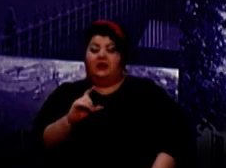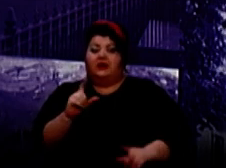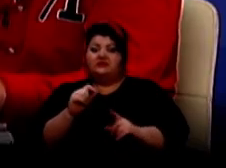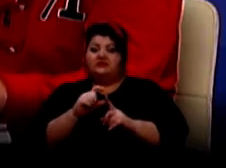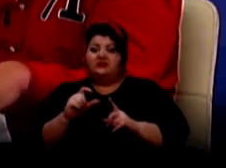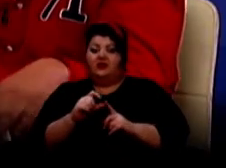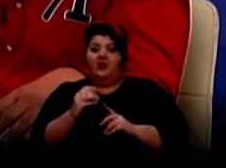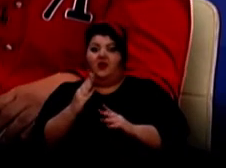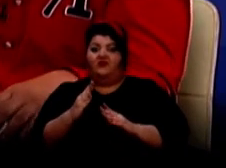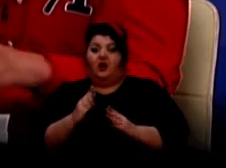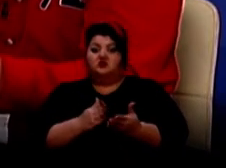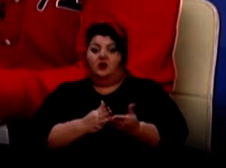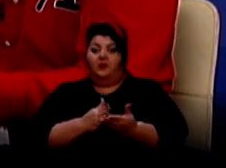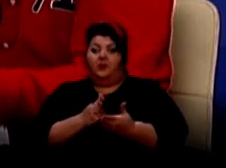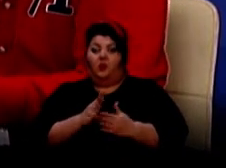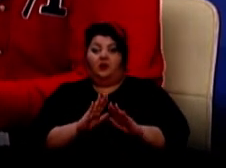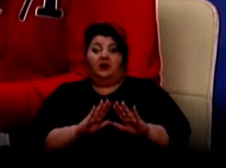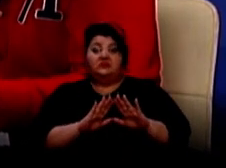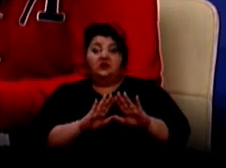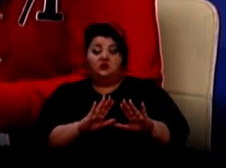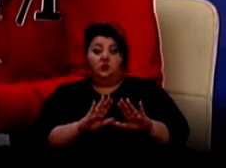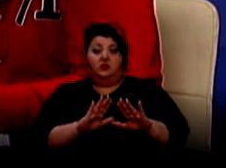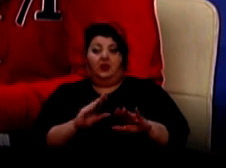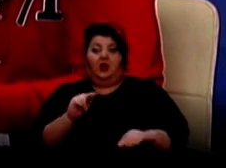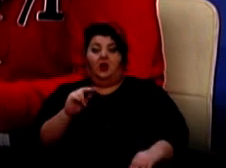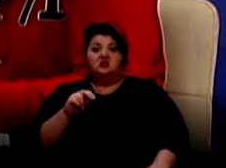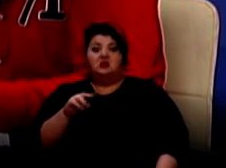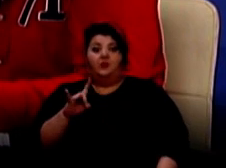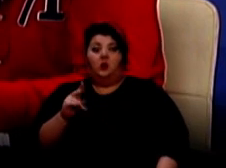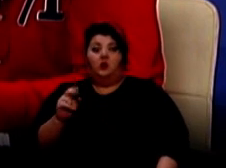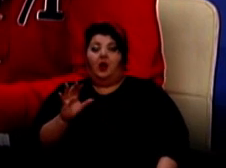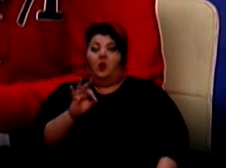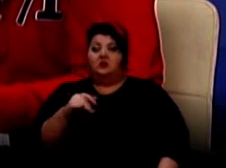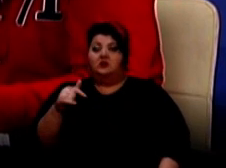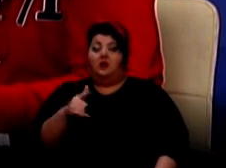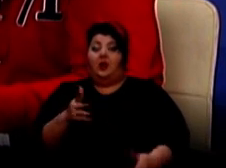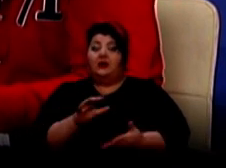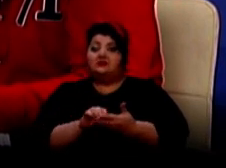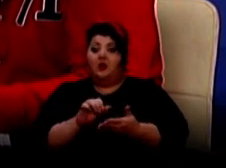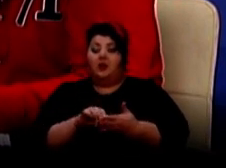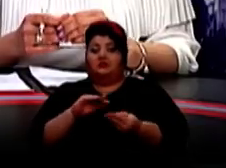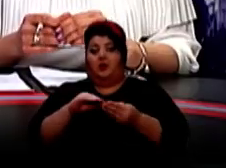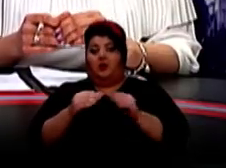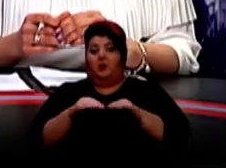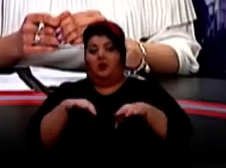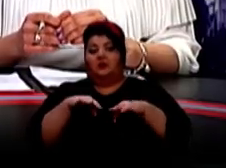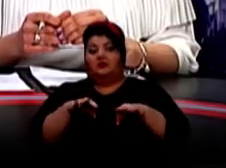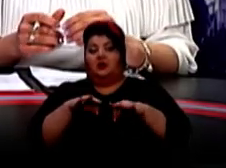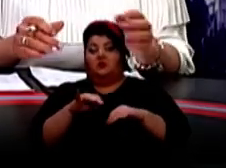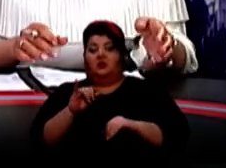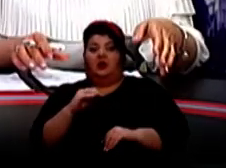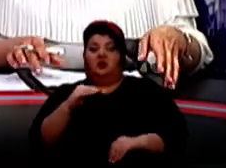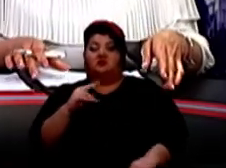вашого профільного заступника Чоперка Олексія Григоровича, який займається проблемами транспорту і ЖКХ, на якого